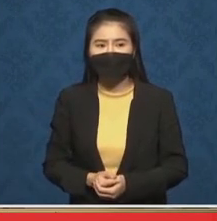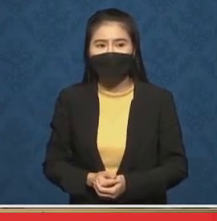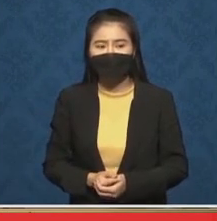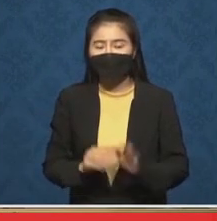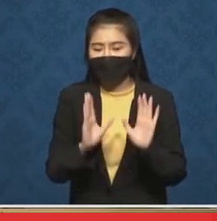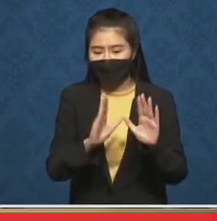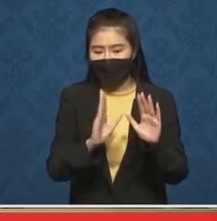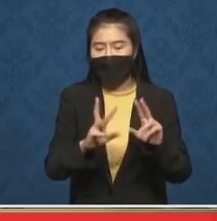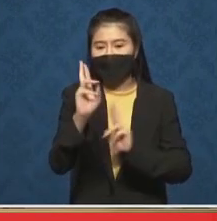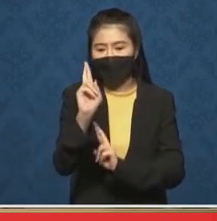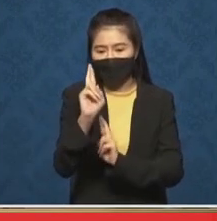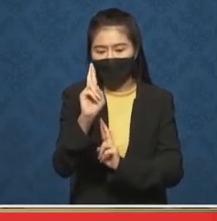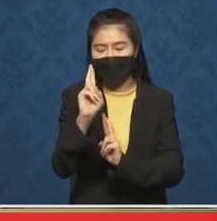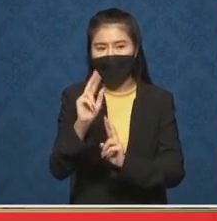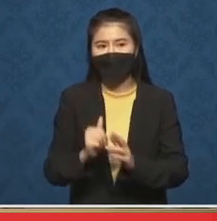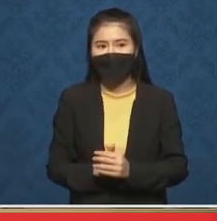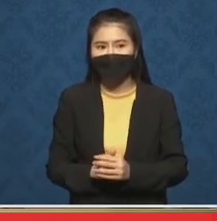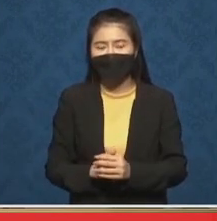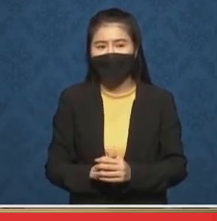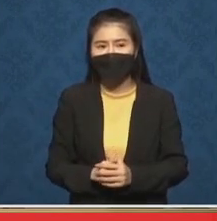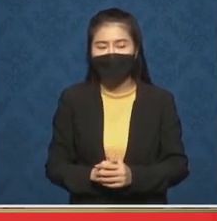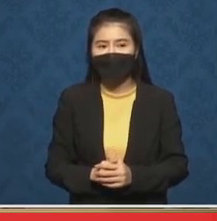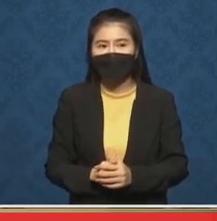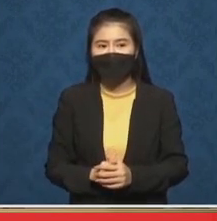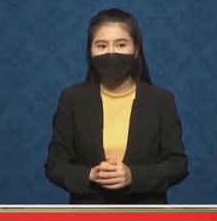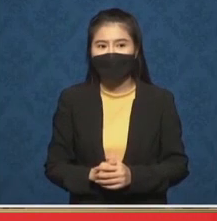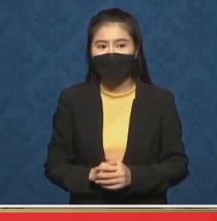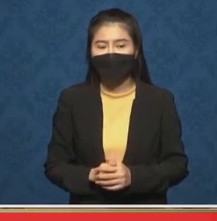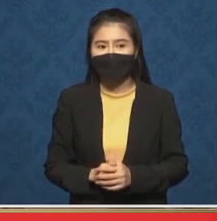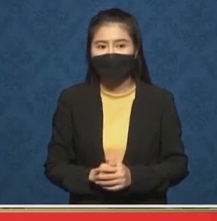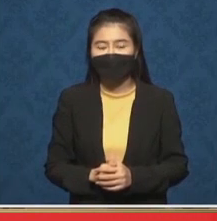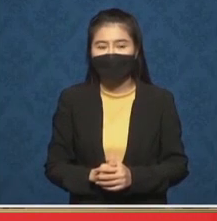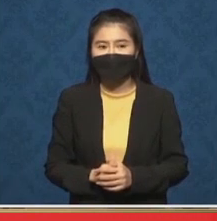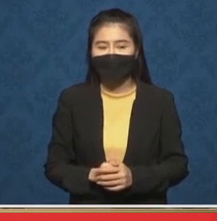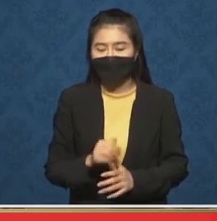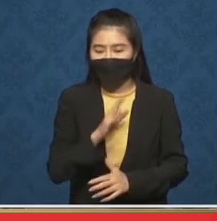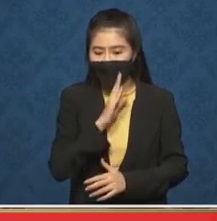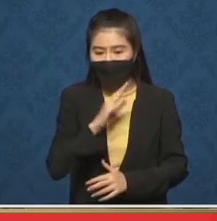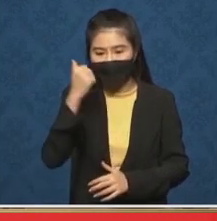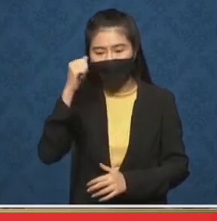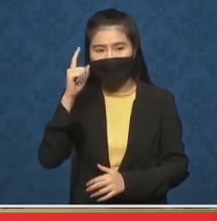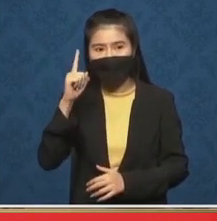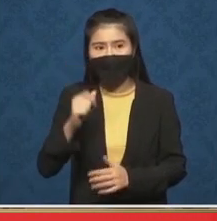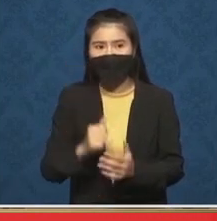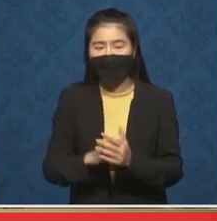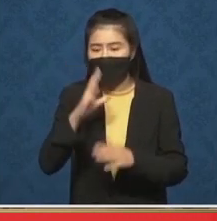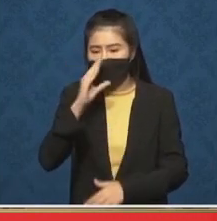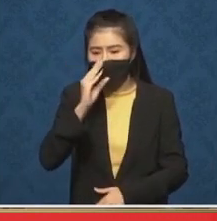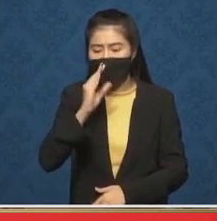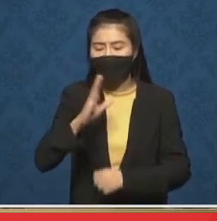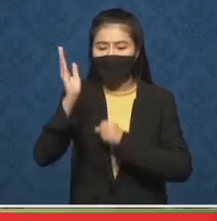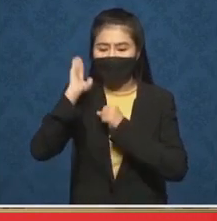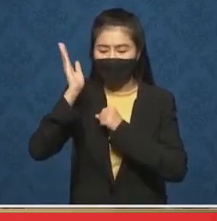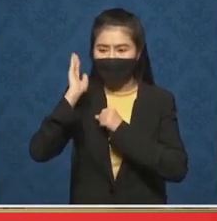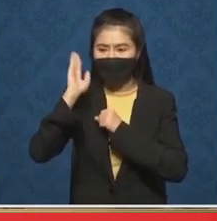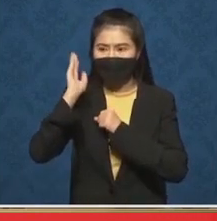เท่านั้นเองก็ฝากให้ลัมมดระว่าง เป็ที่สุดแล้วก็ยังฝากนะว่าถ้าหากวาจะขอการ่วนาท่านทักวัน Commonwealth ให้ท่านมาพูดที่ประชู